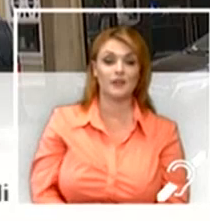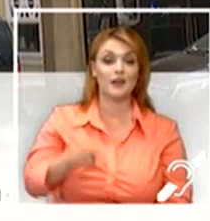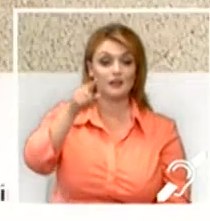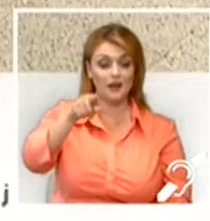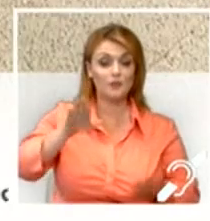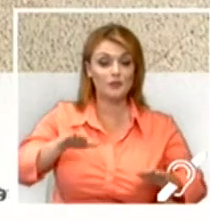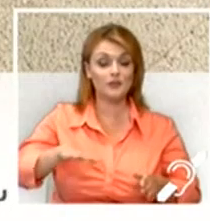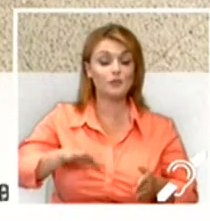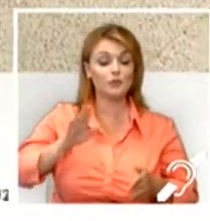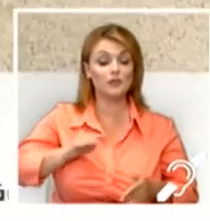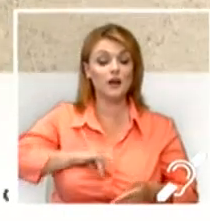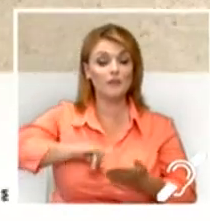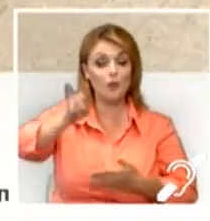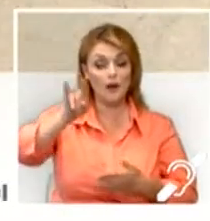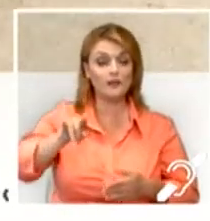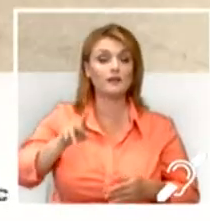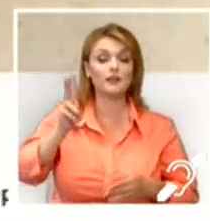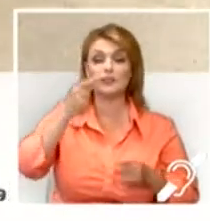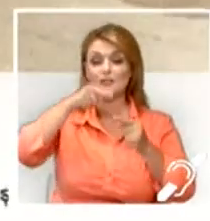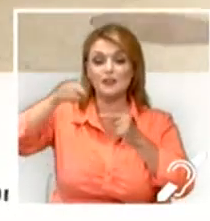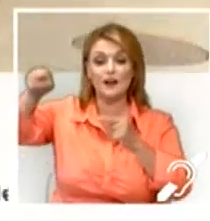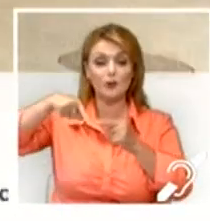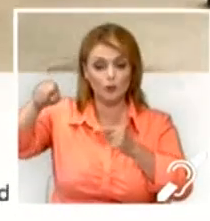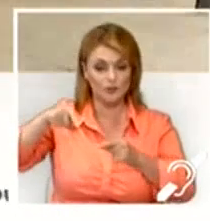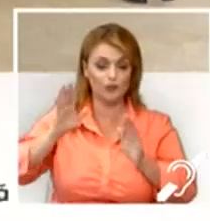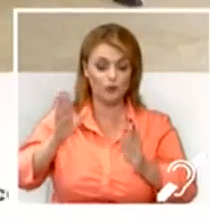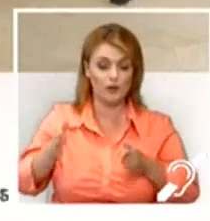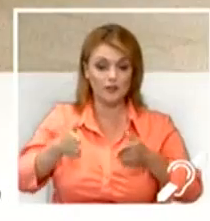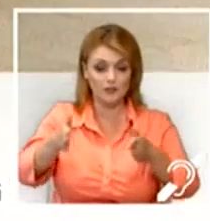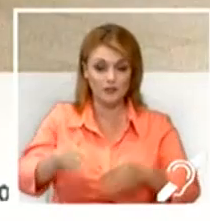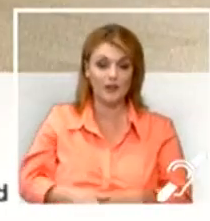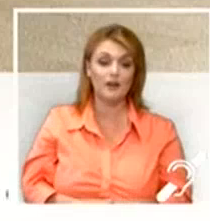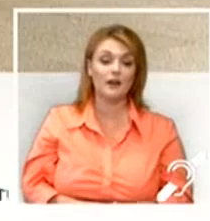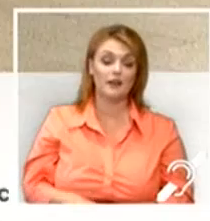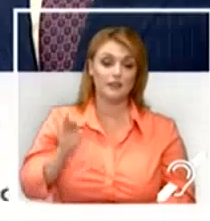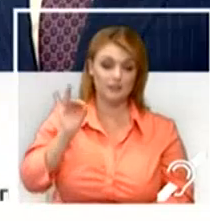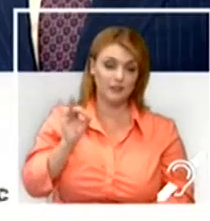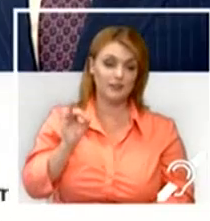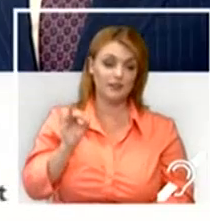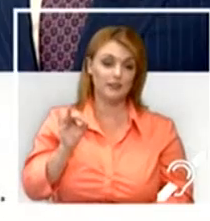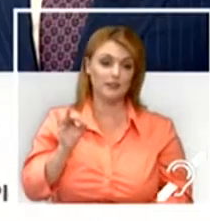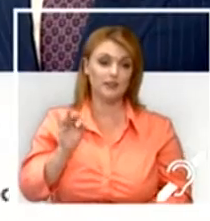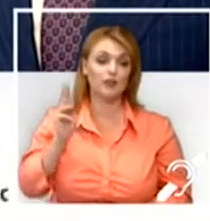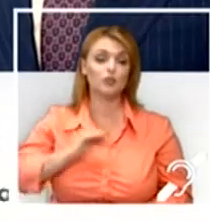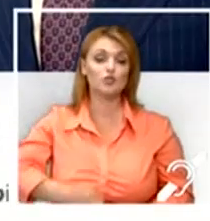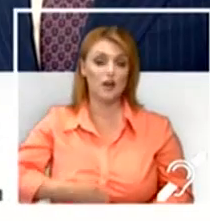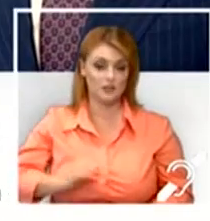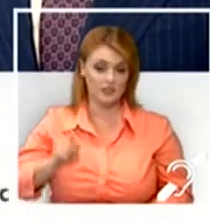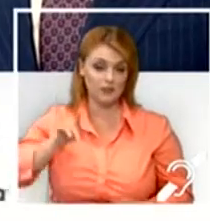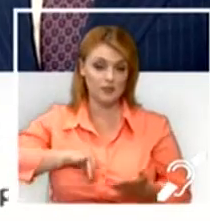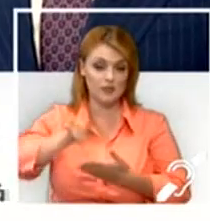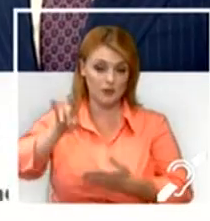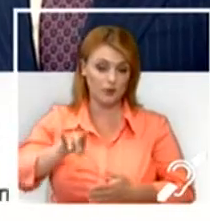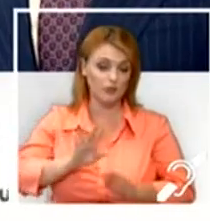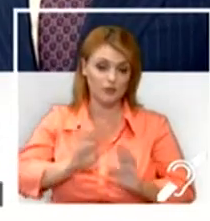private și chartere pe distanțe scurte, iar aerogara are o capacitate de 400 de pasageri pe oră. Planul pentru ei este să mutăm o parte